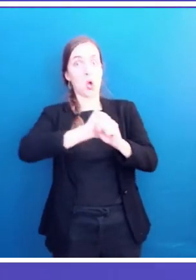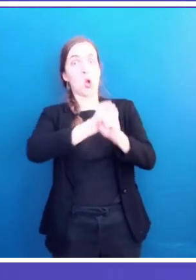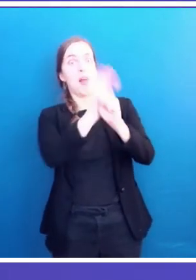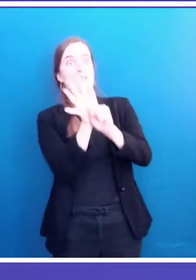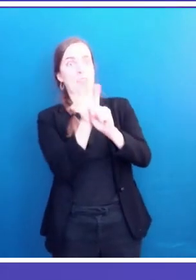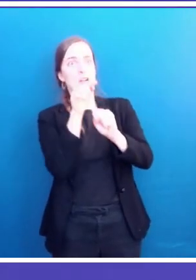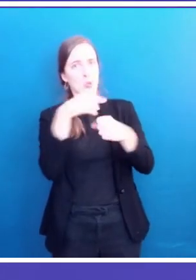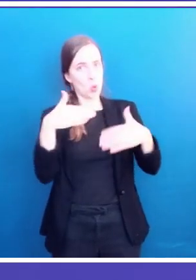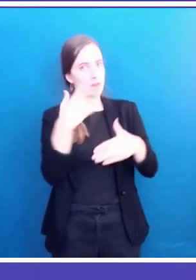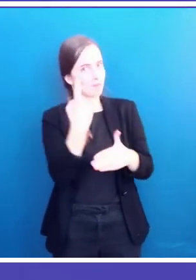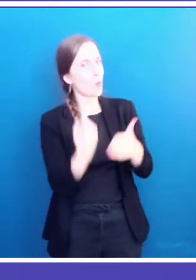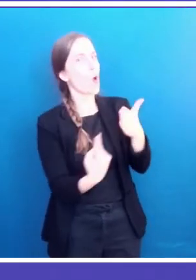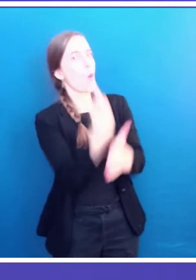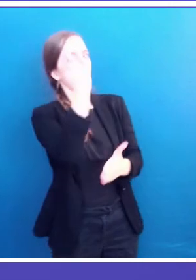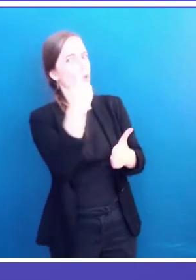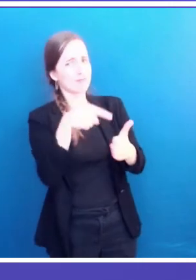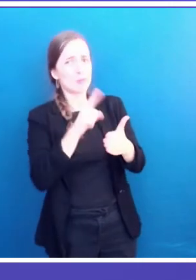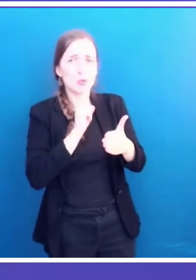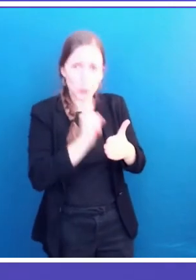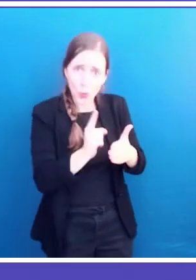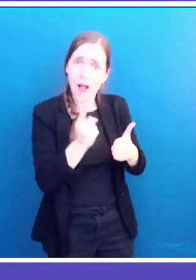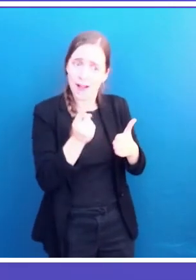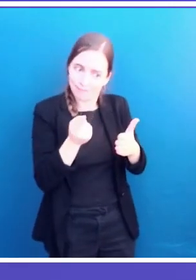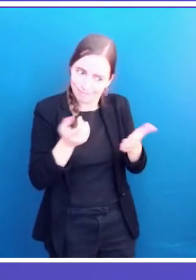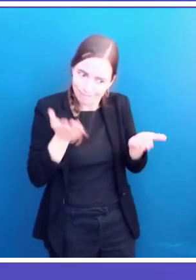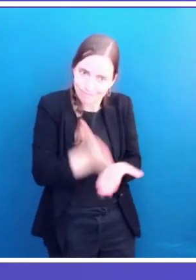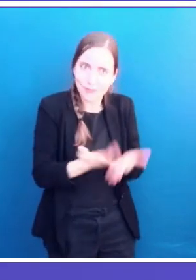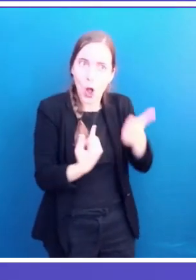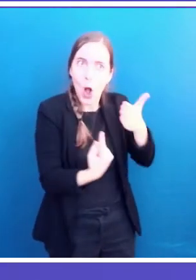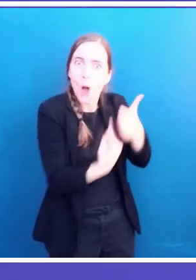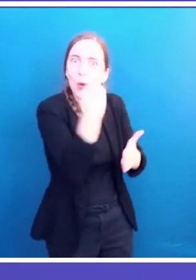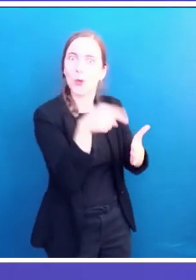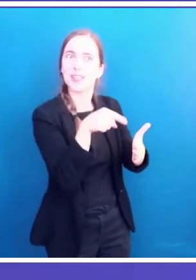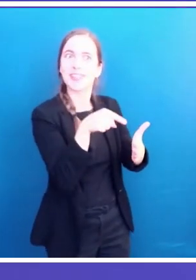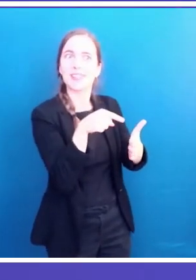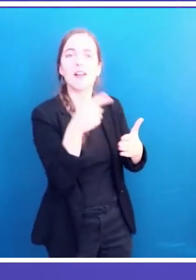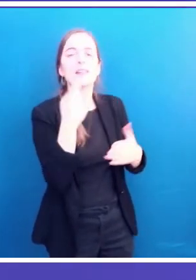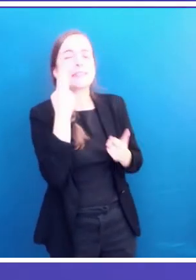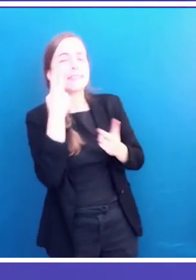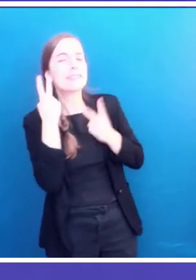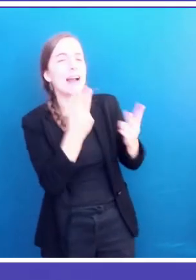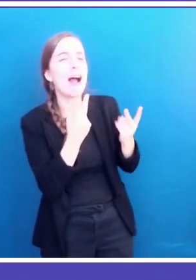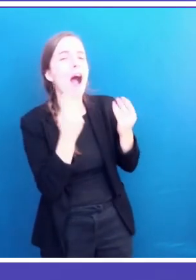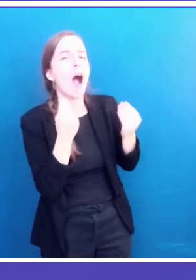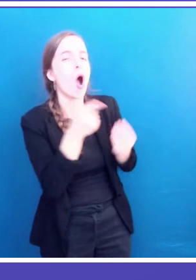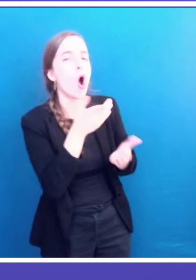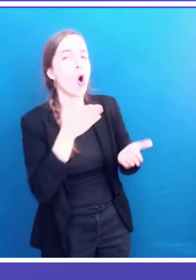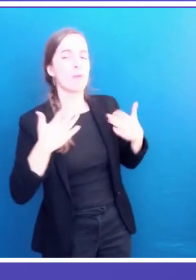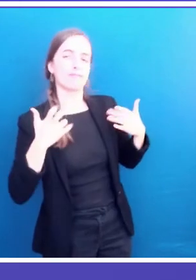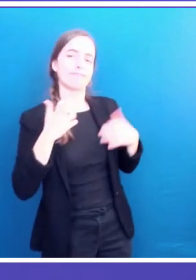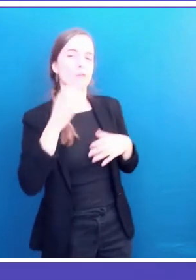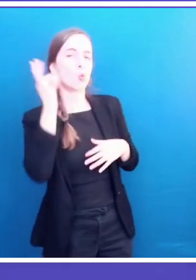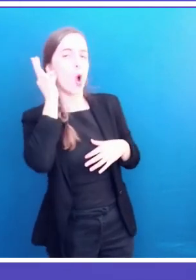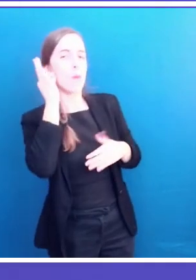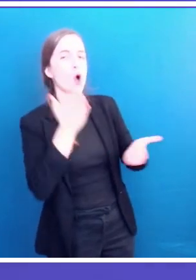كلمتي. يخالوا لي بأن الفرصة ماثلة في الشمال من أجل تحقيق التقدم في